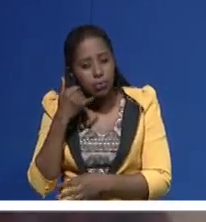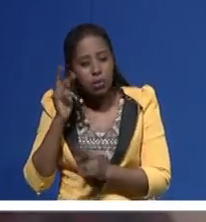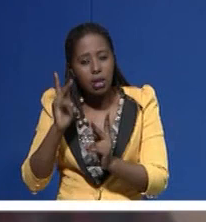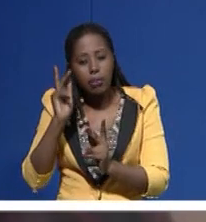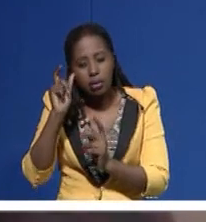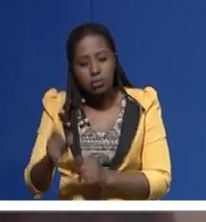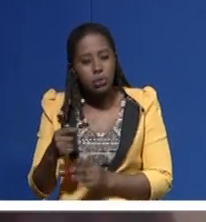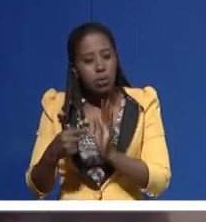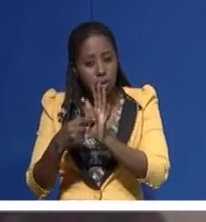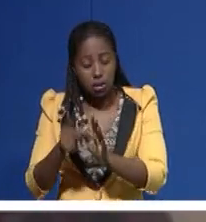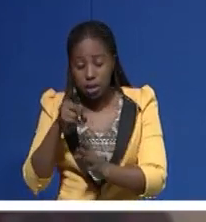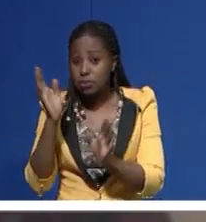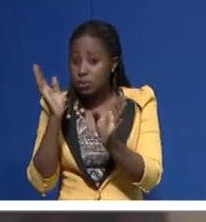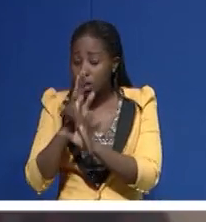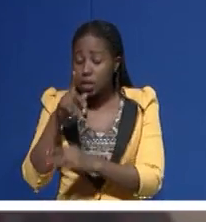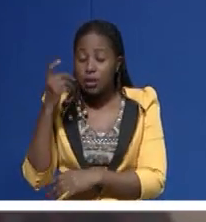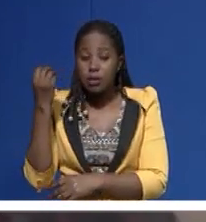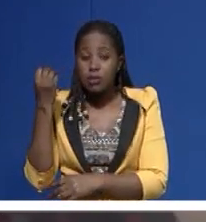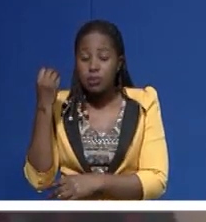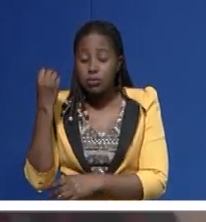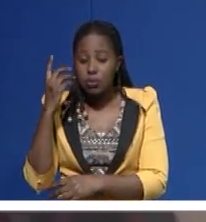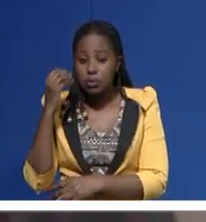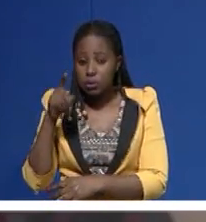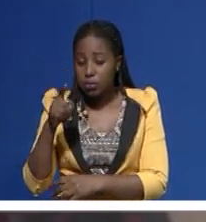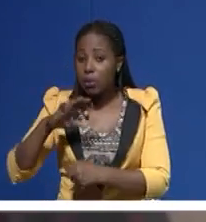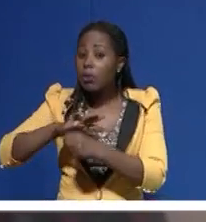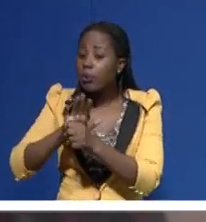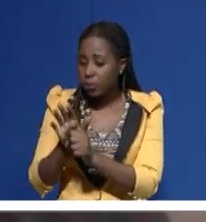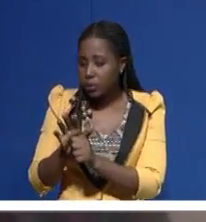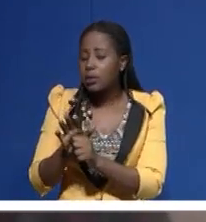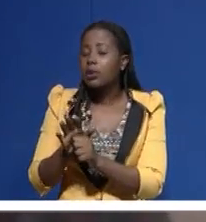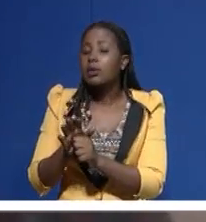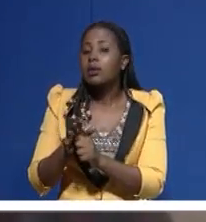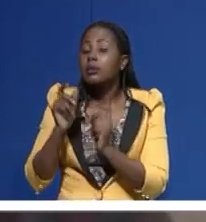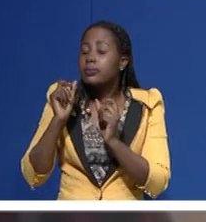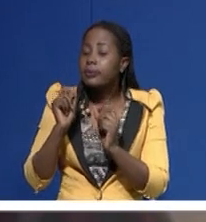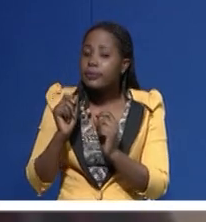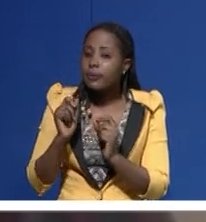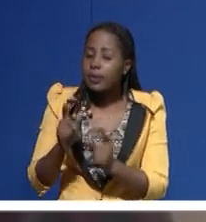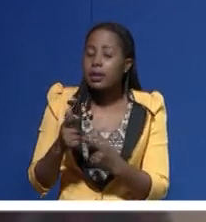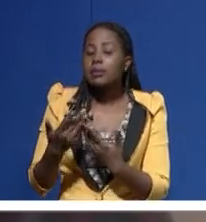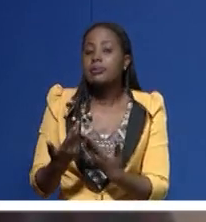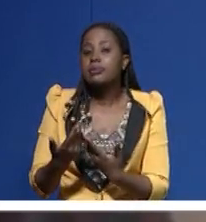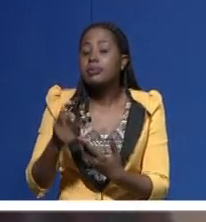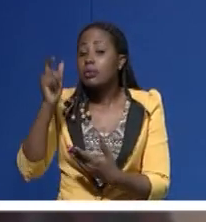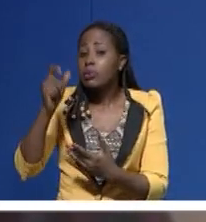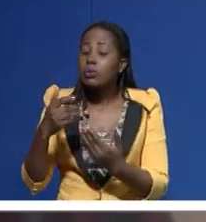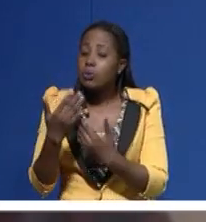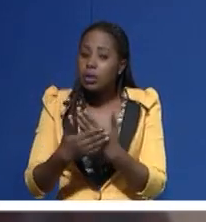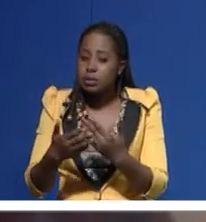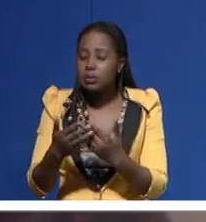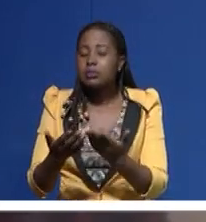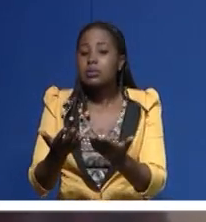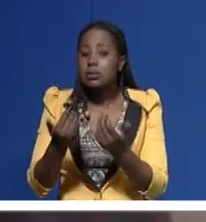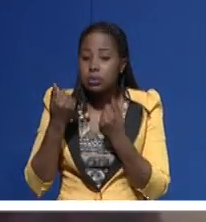mtu ataonesha ana dalili za virusi vya corona. Lakini pia wananchi